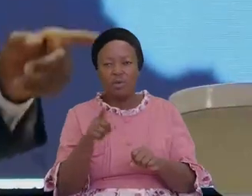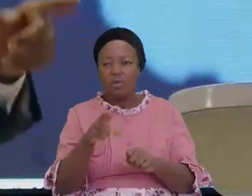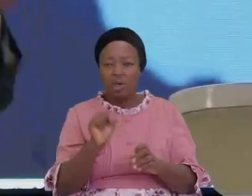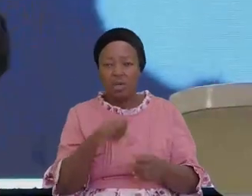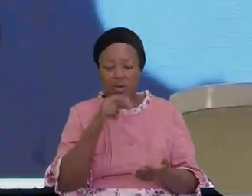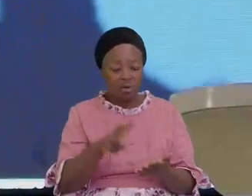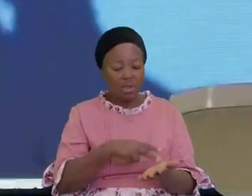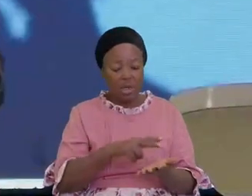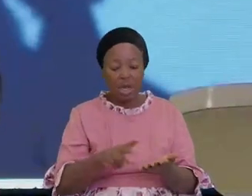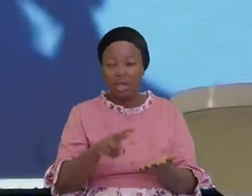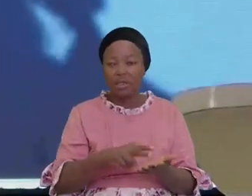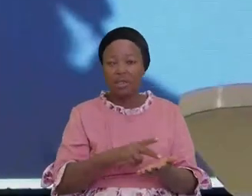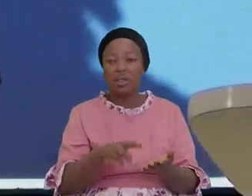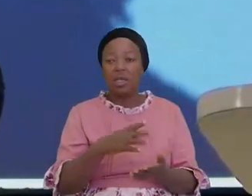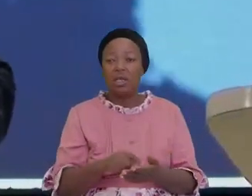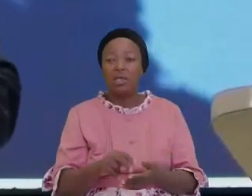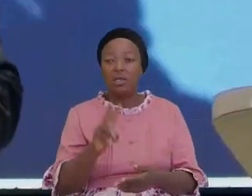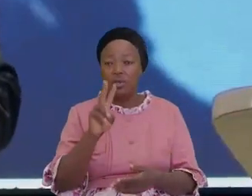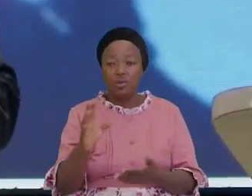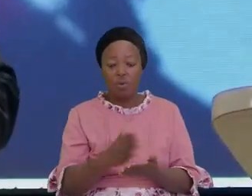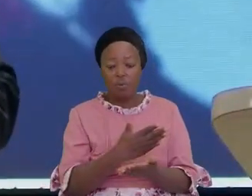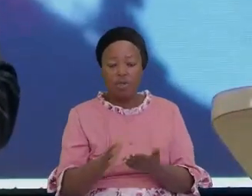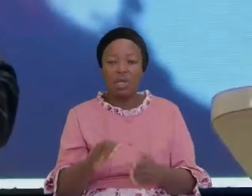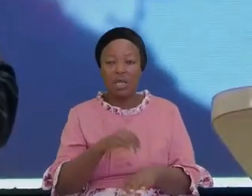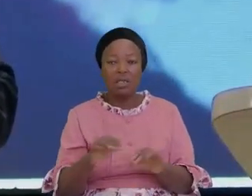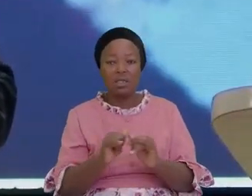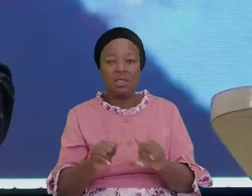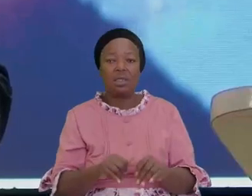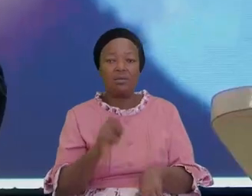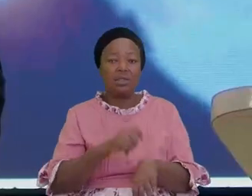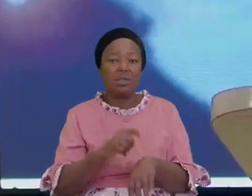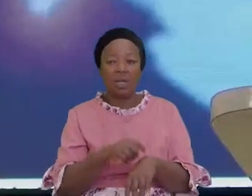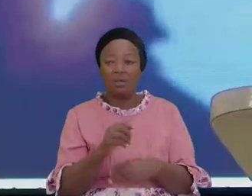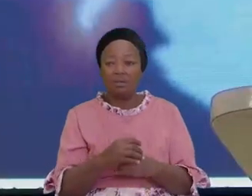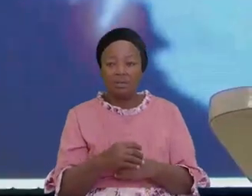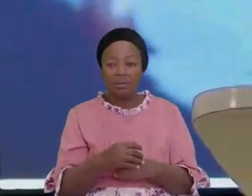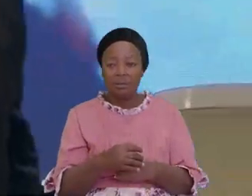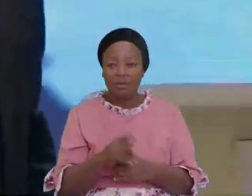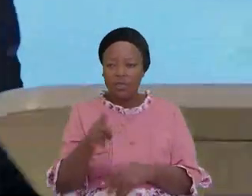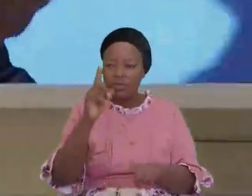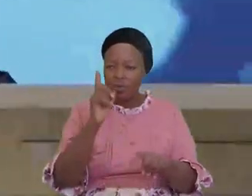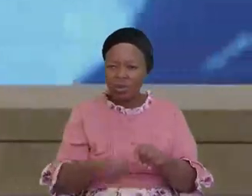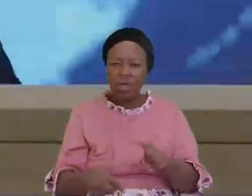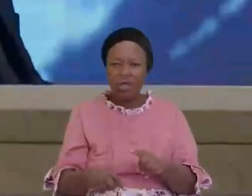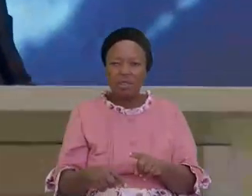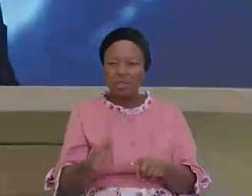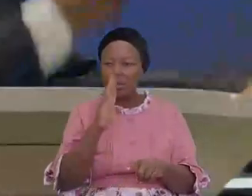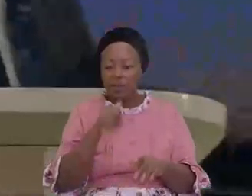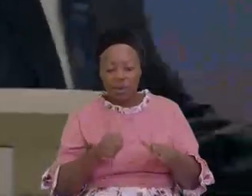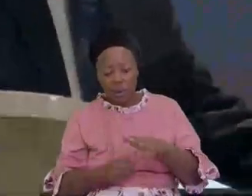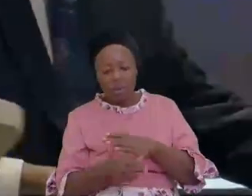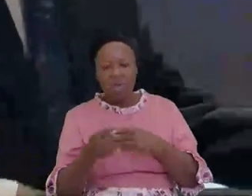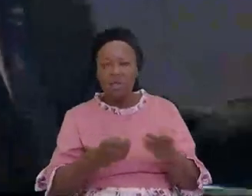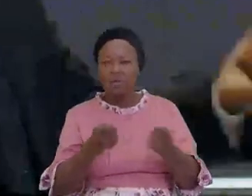Tu ne peux pas danser à deux temps, aux deux sons différents, au même moment. Tu ne peux pas être sous